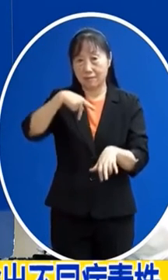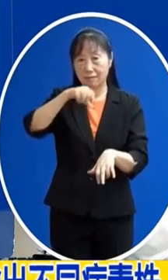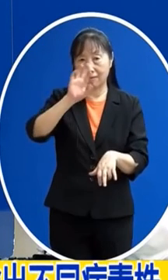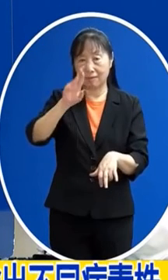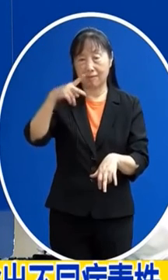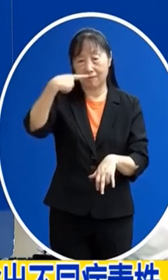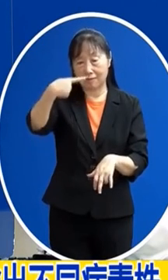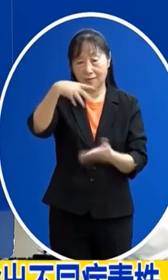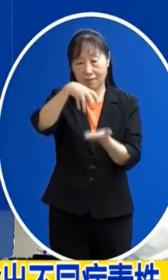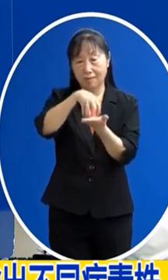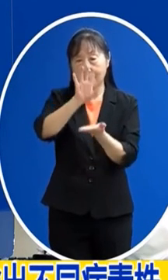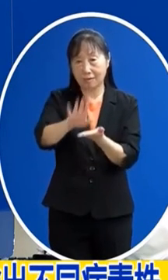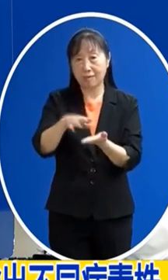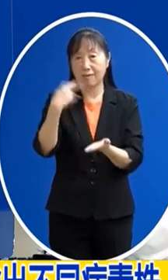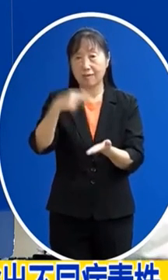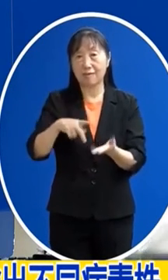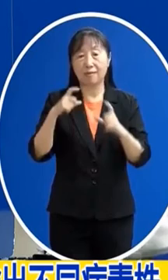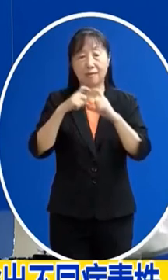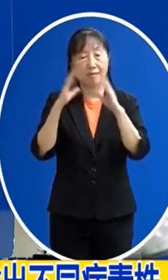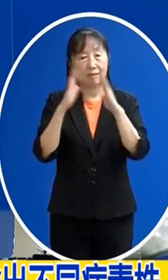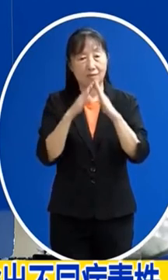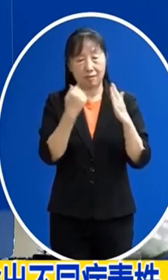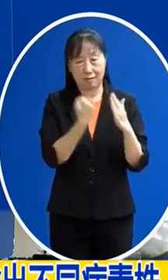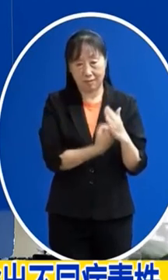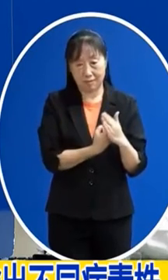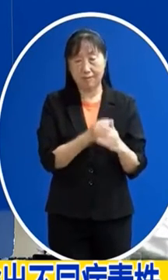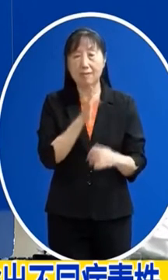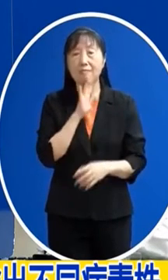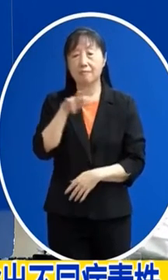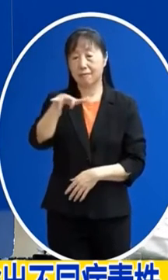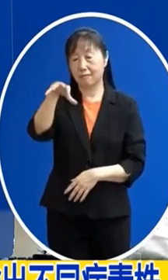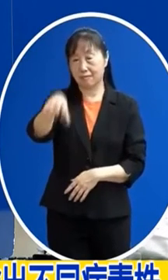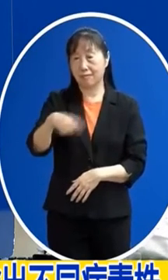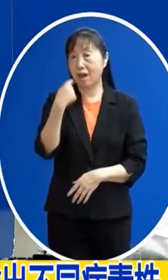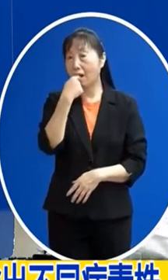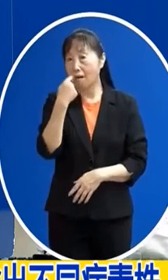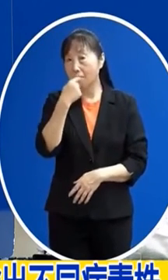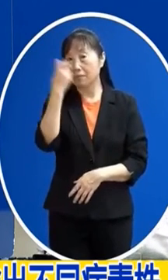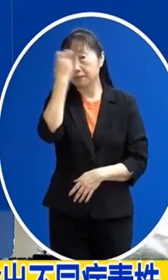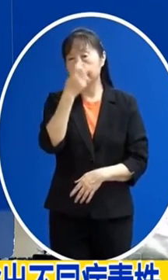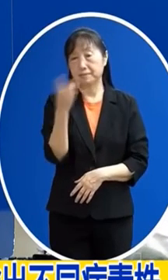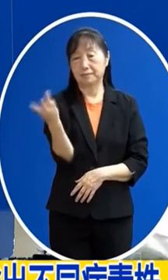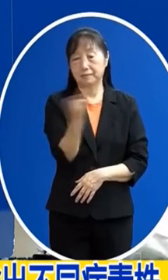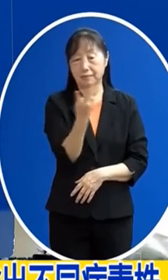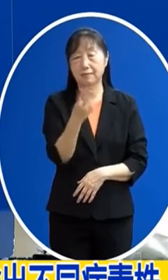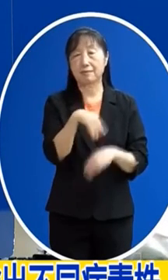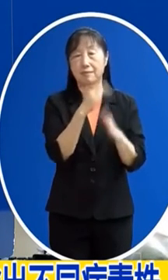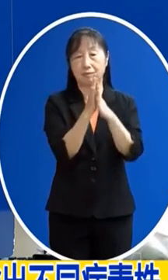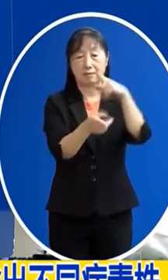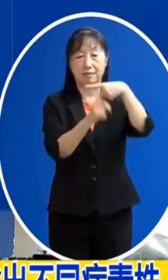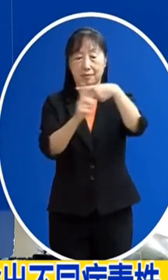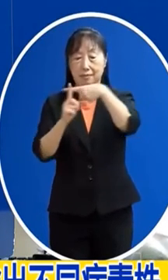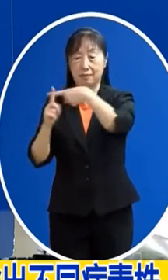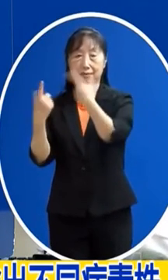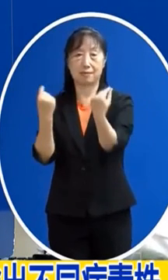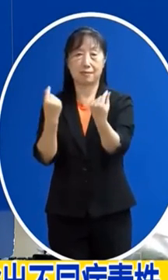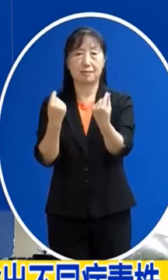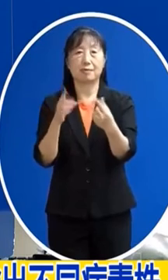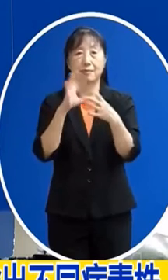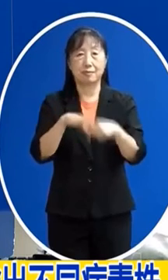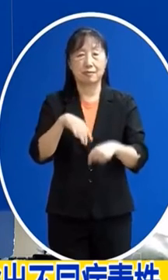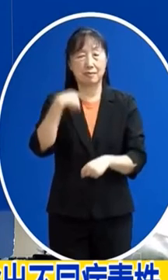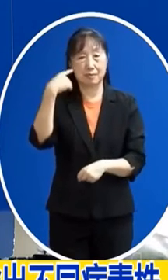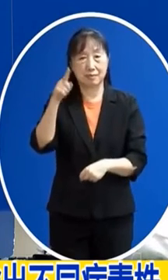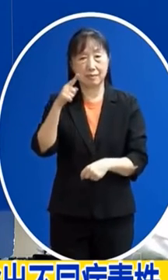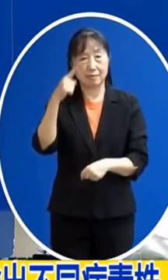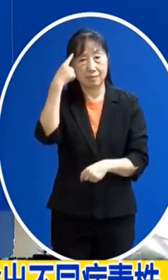采取返家之后的居家检疫哈。不过在机场的脱衣采检，3个人就都已经是阳性哈，所以在隔天就已经